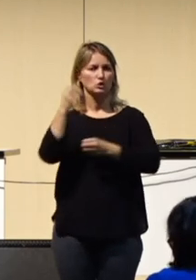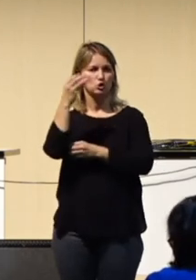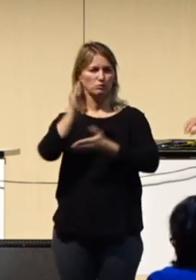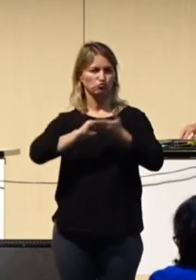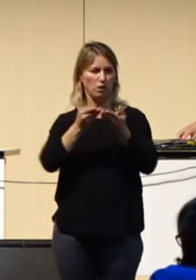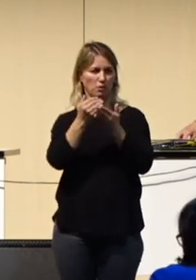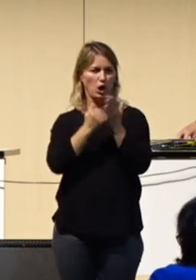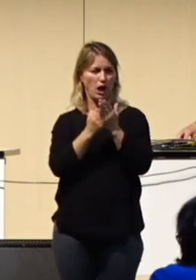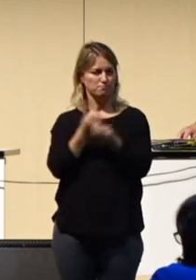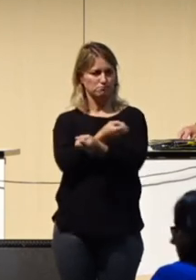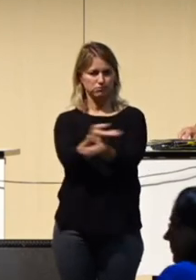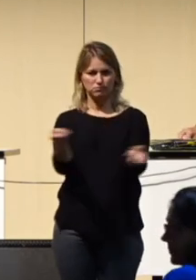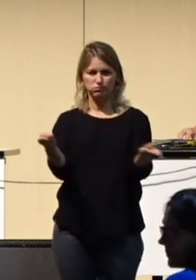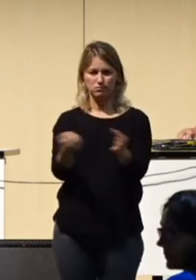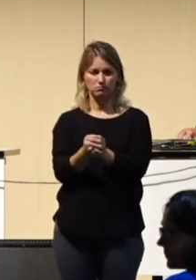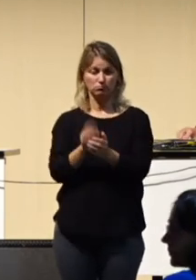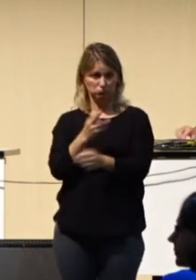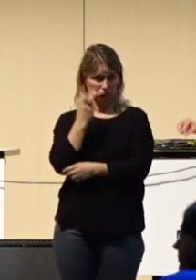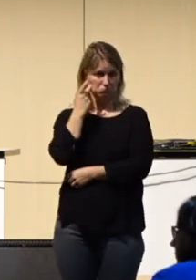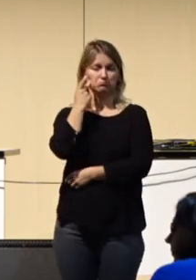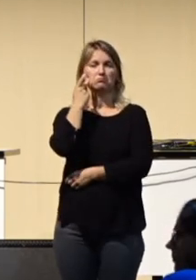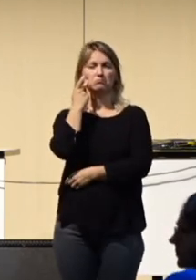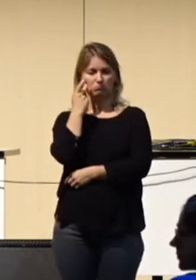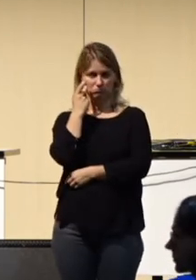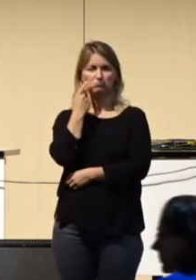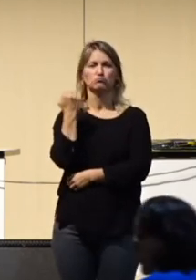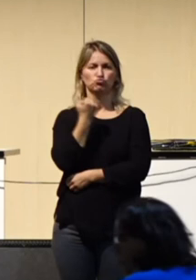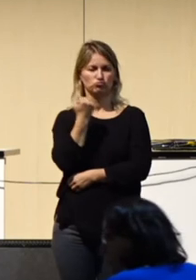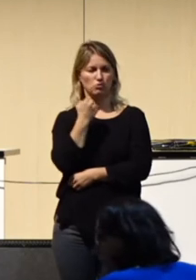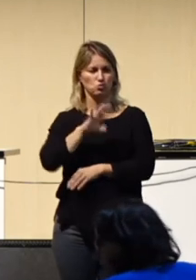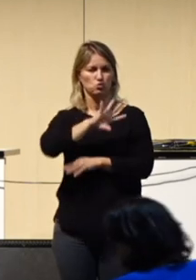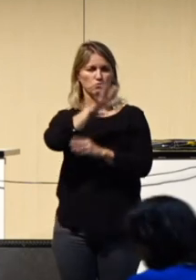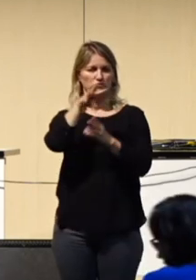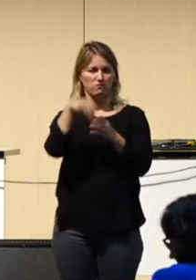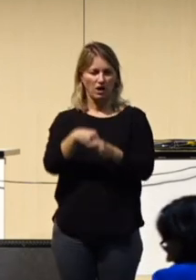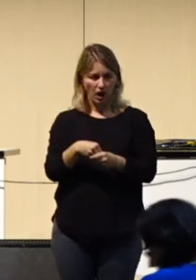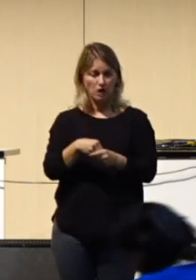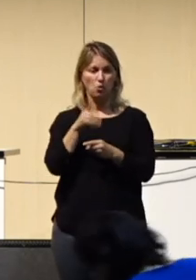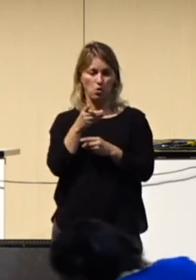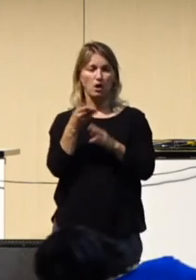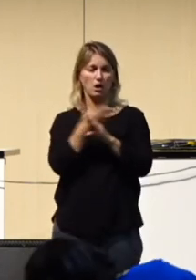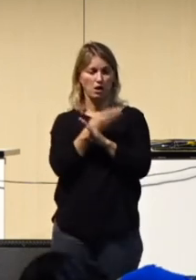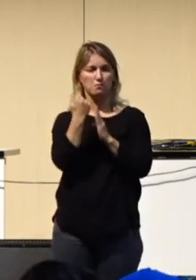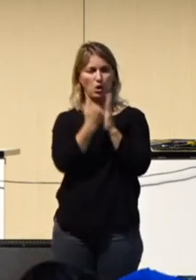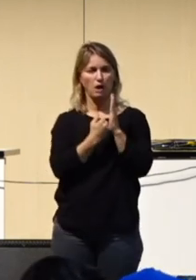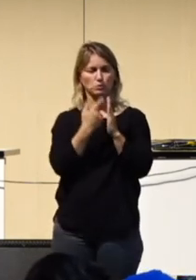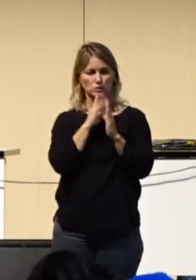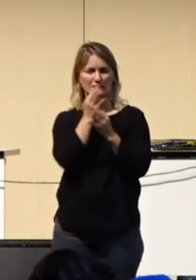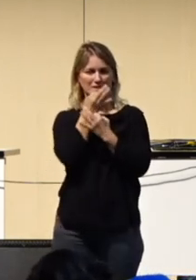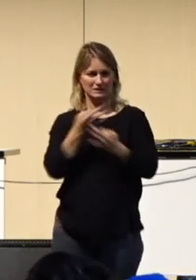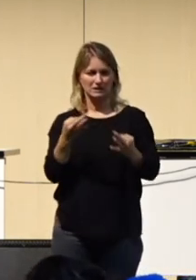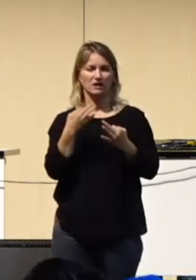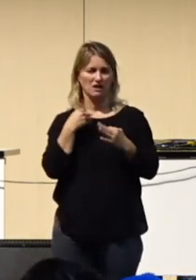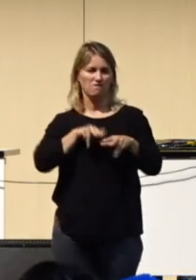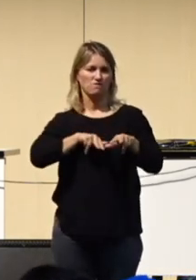werden. Das hört sich schon mal nach einem umfangreichen und sorgfältig vorzubereitenden Schulprogramm für die Ferien